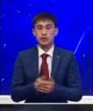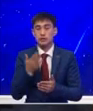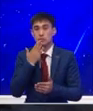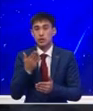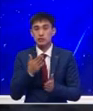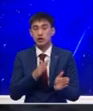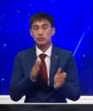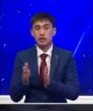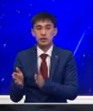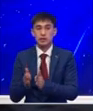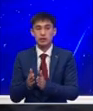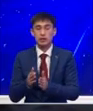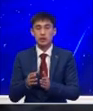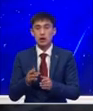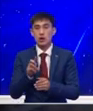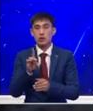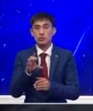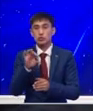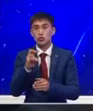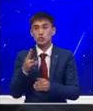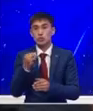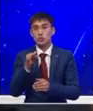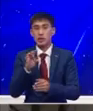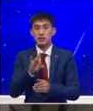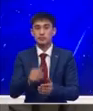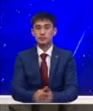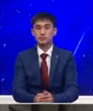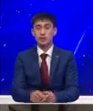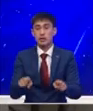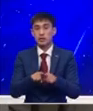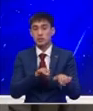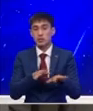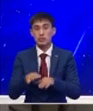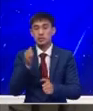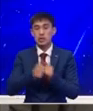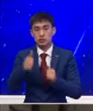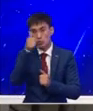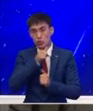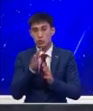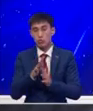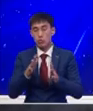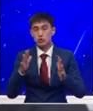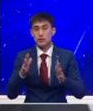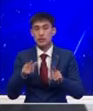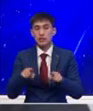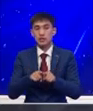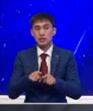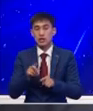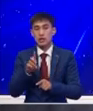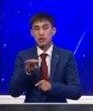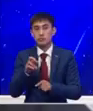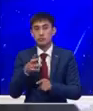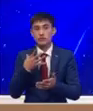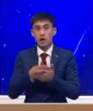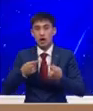спрашивали о порядке коррекции социальной части ИПР. Подобных мероприятий с каждым годом становится все больше. Также растет количество добрых